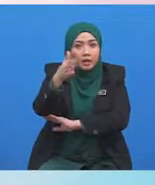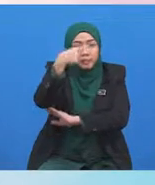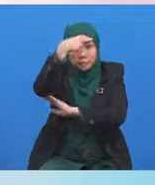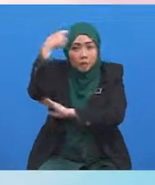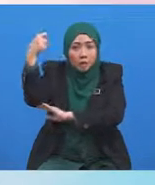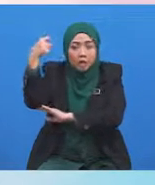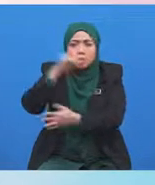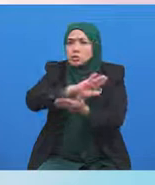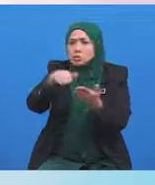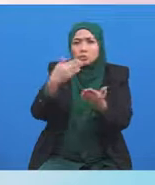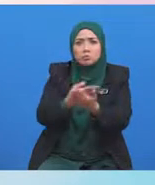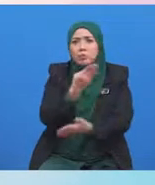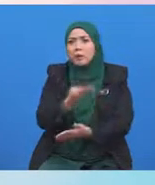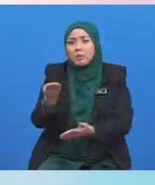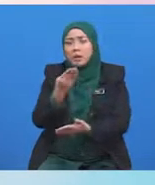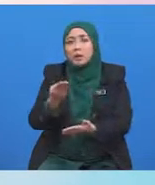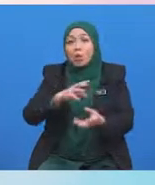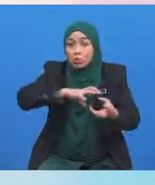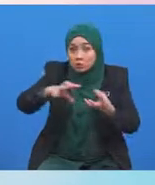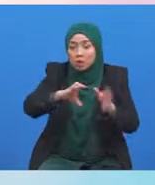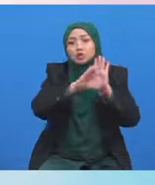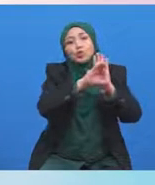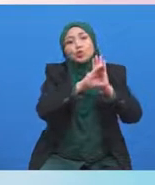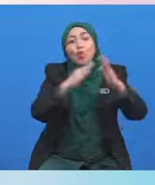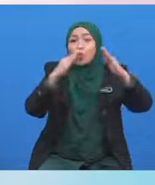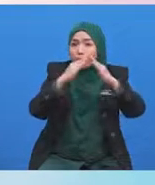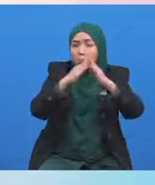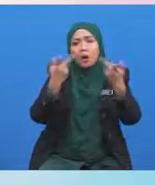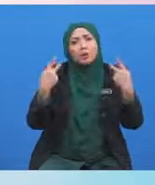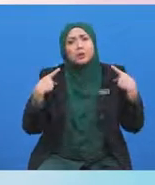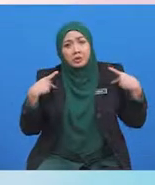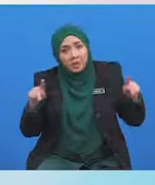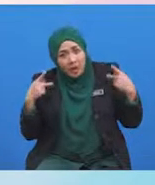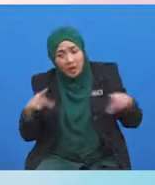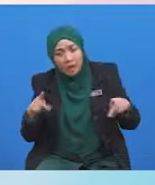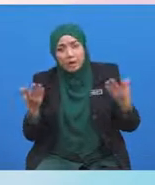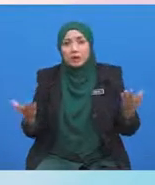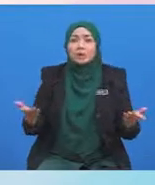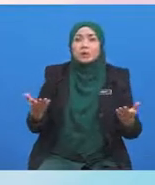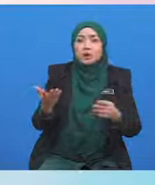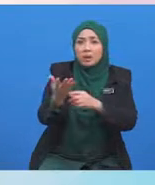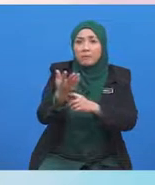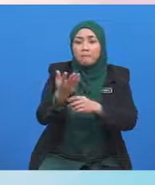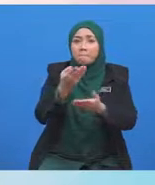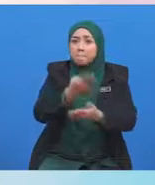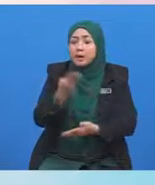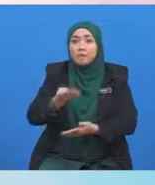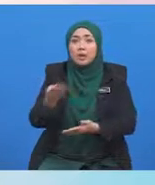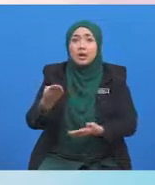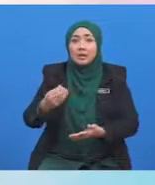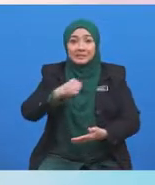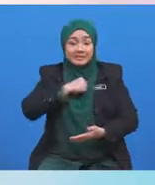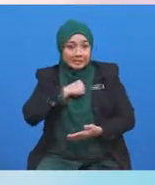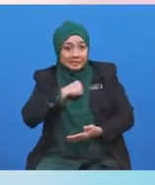benda yang lain seperti rumah, kedai, barangan peribadi, pelbagai jenis bangunan